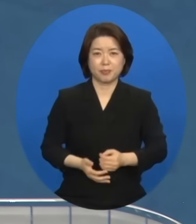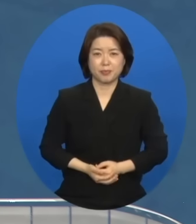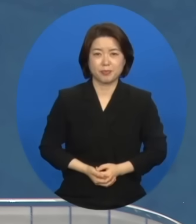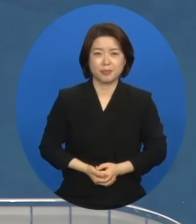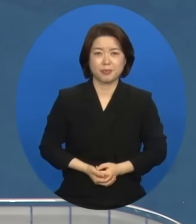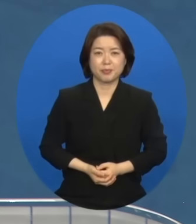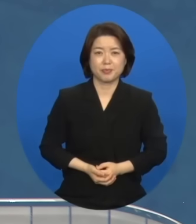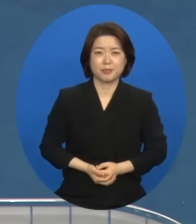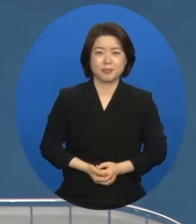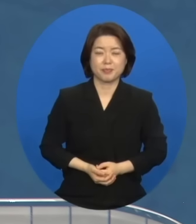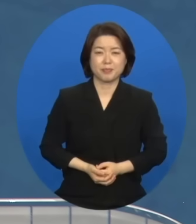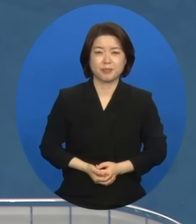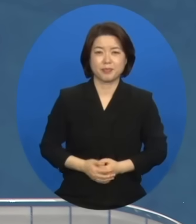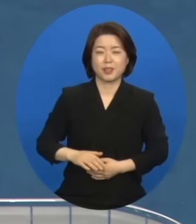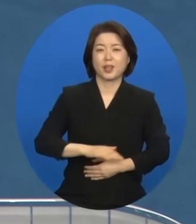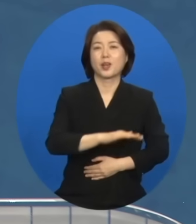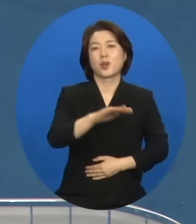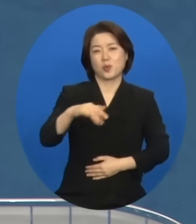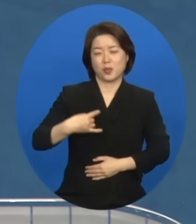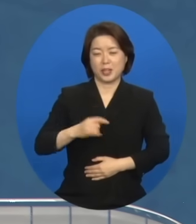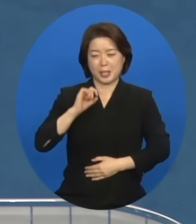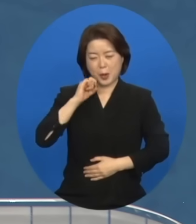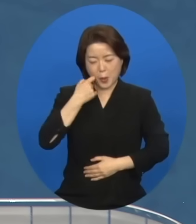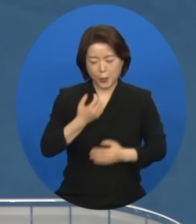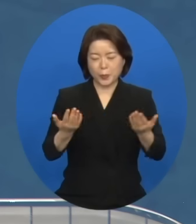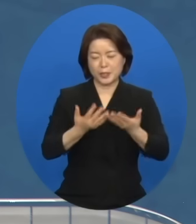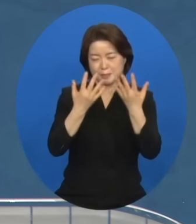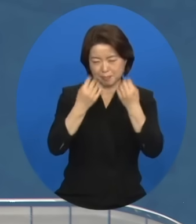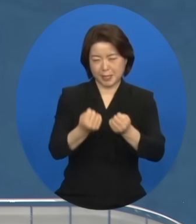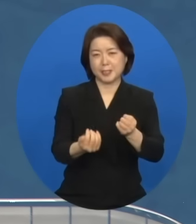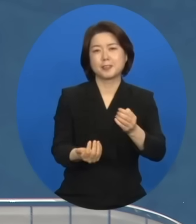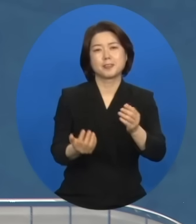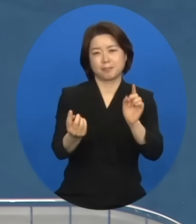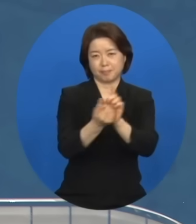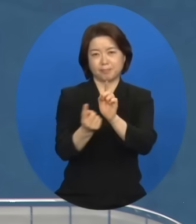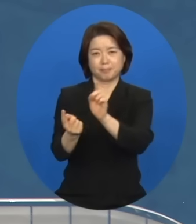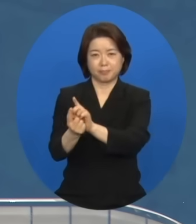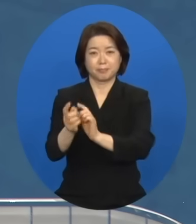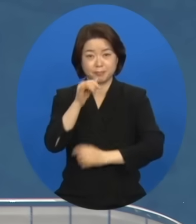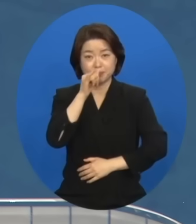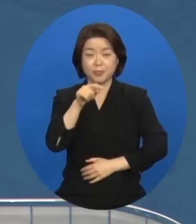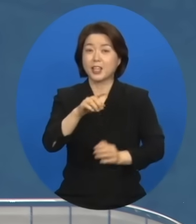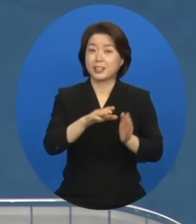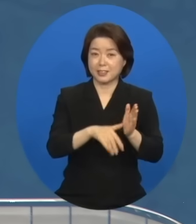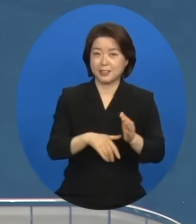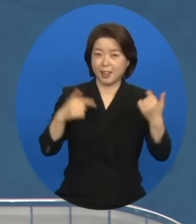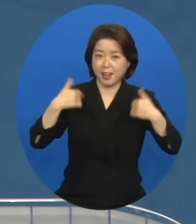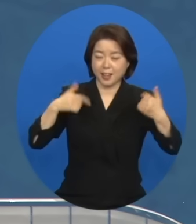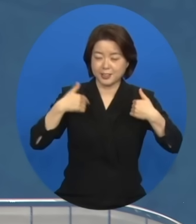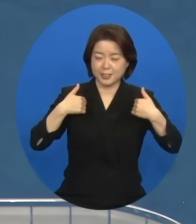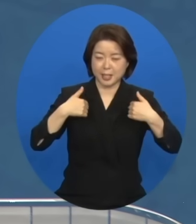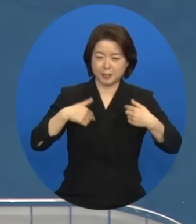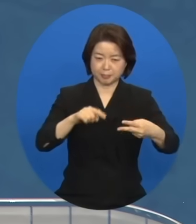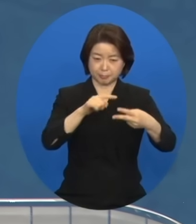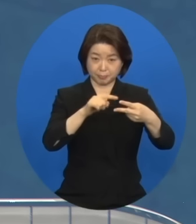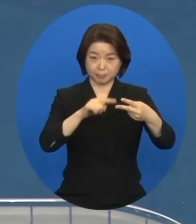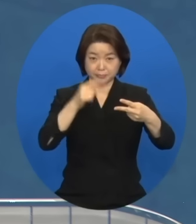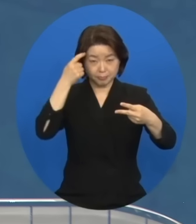여러분, 우리들에게도 어려운 일이 많이 생기는데 그때 여러분 항상 두 가지